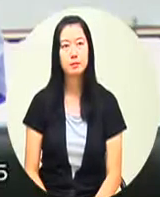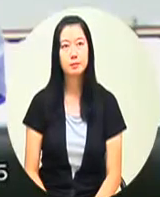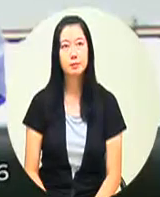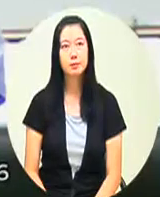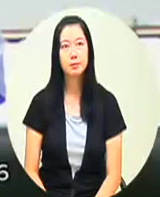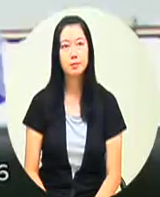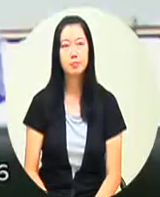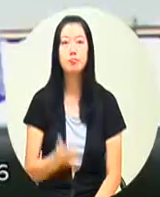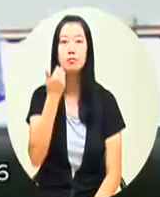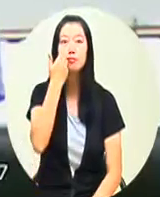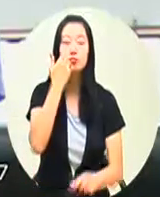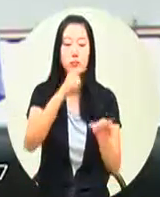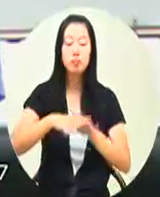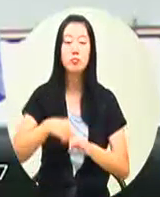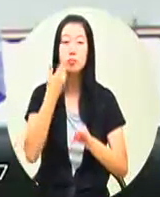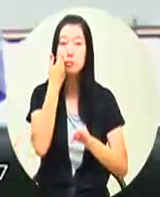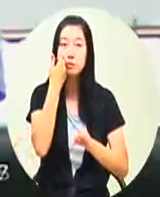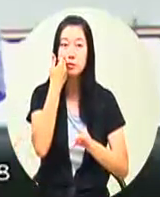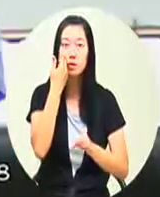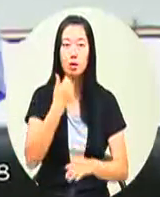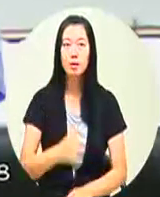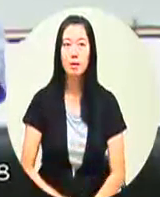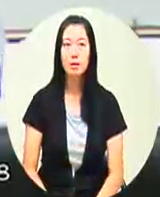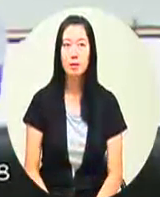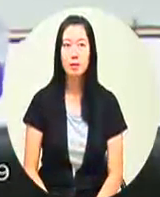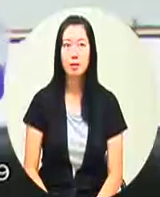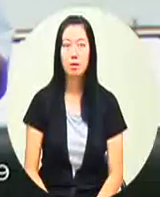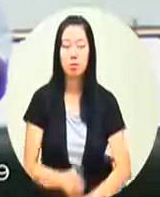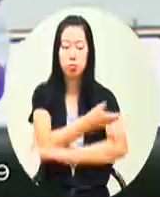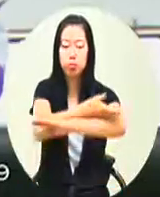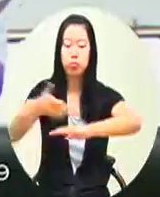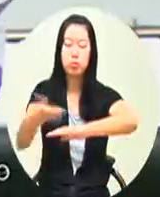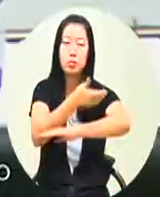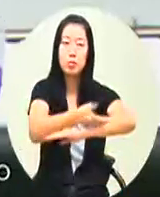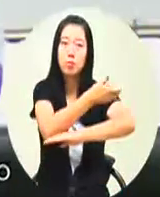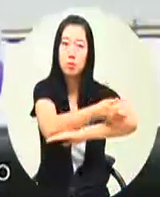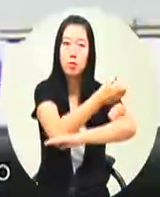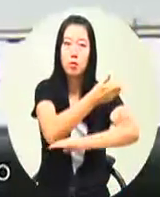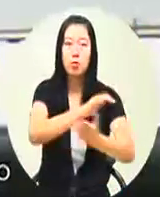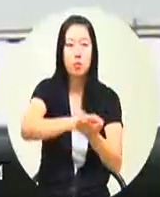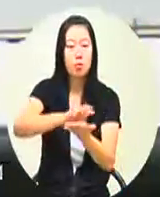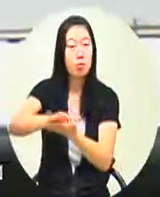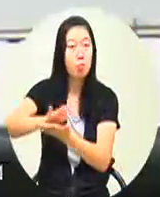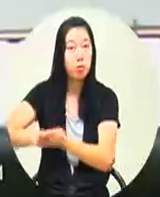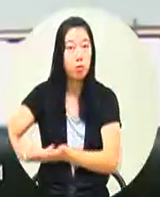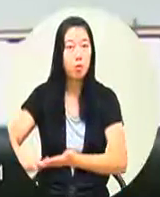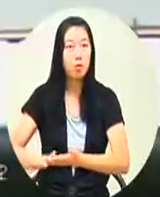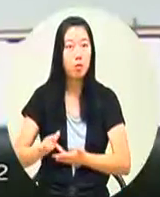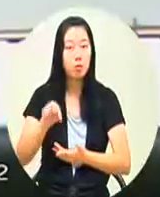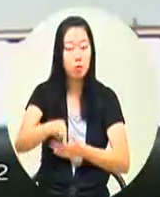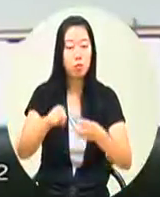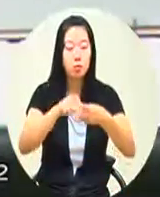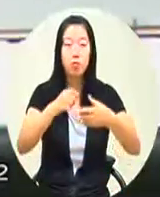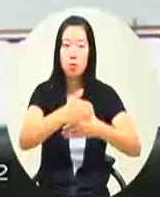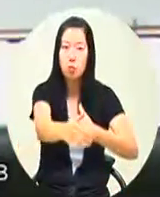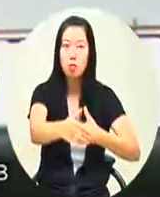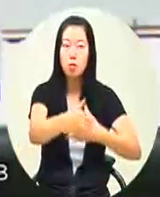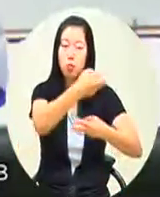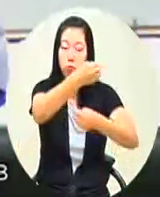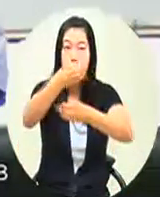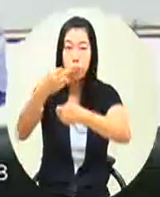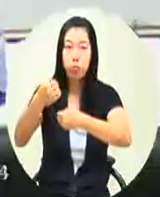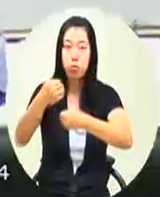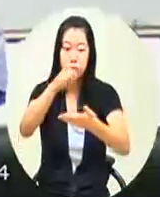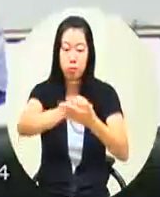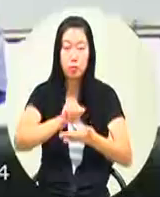谁在赚到钱？那么清疏工程挖两边依次冲毁，那么清疏工程的时间显得是